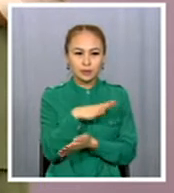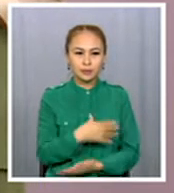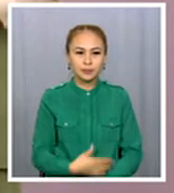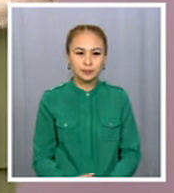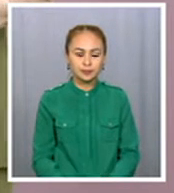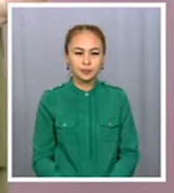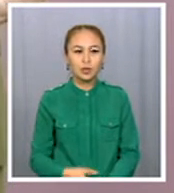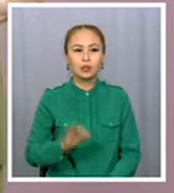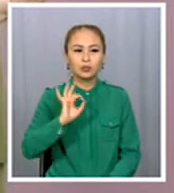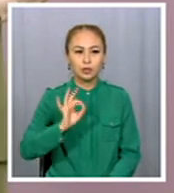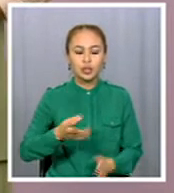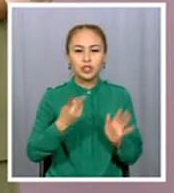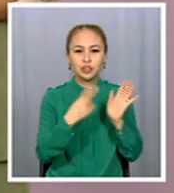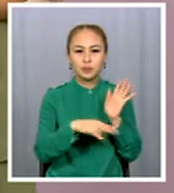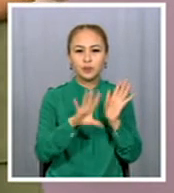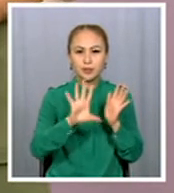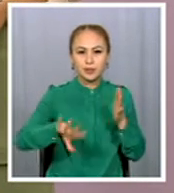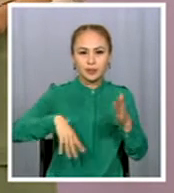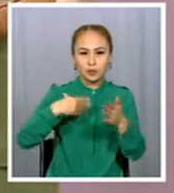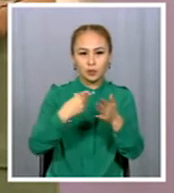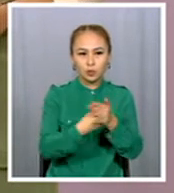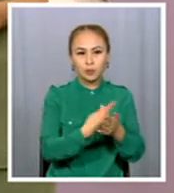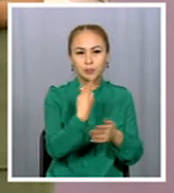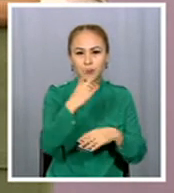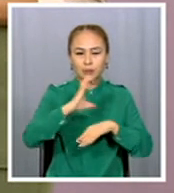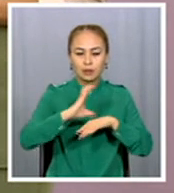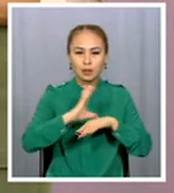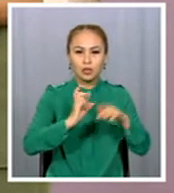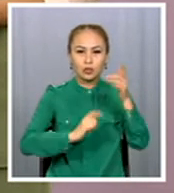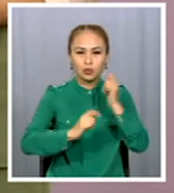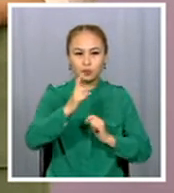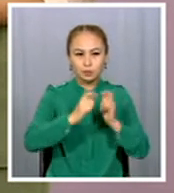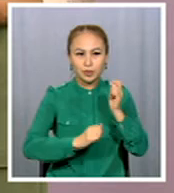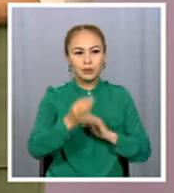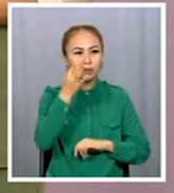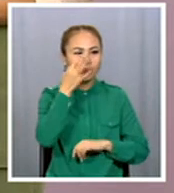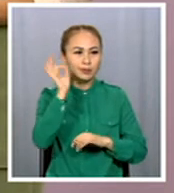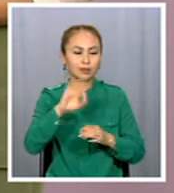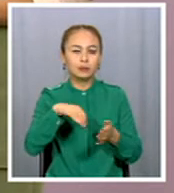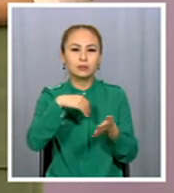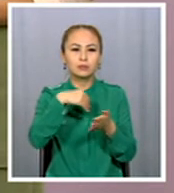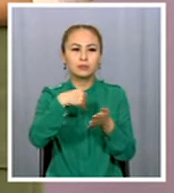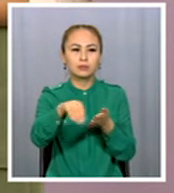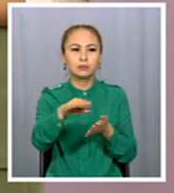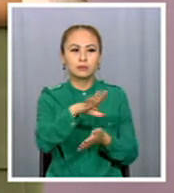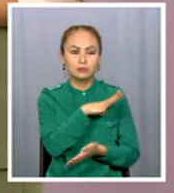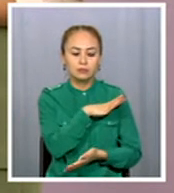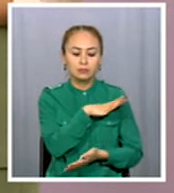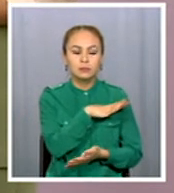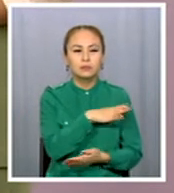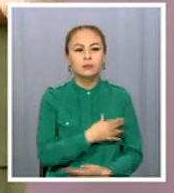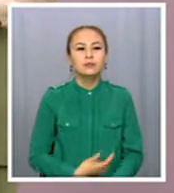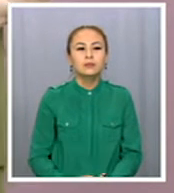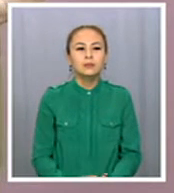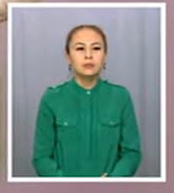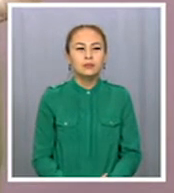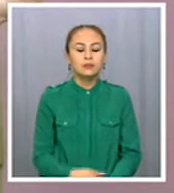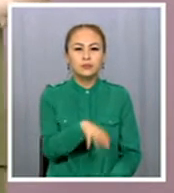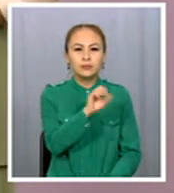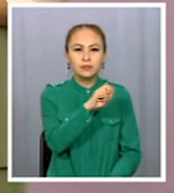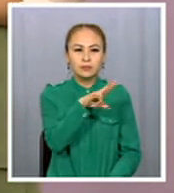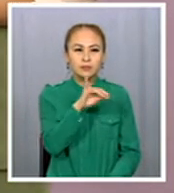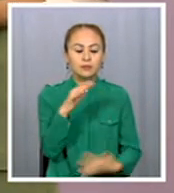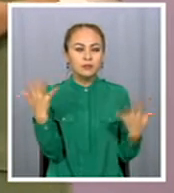ол 70 теңге төлеп, бір стақан сүт пен тәтті тоқашты сатып алды. Енді балалар, Әли